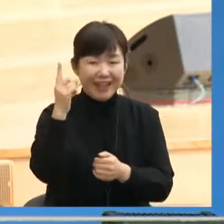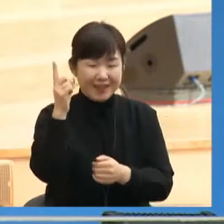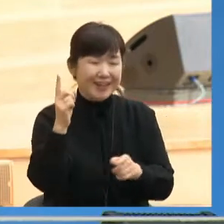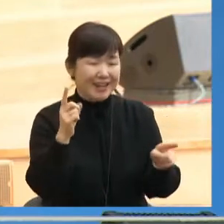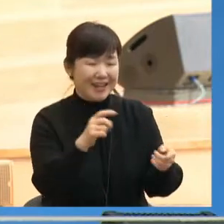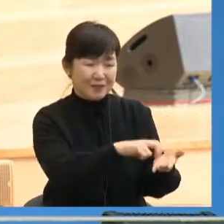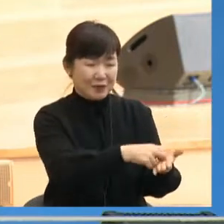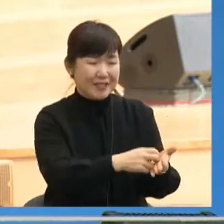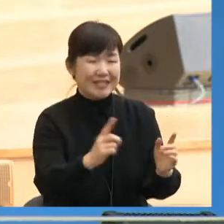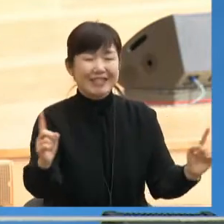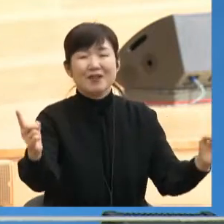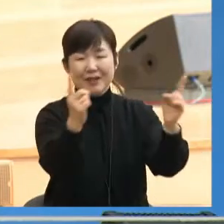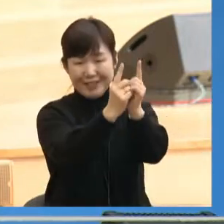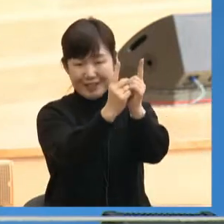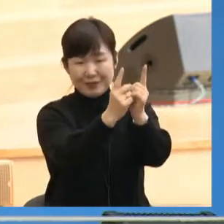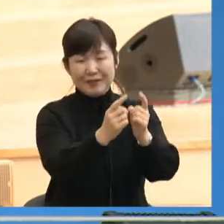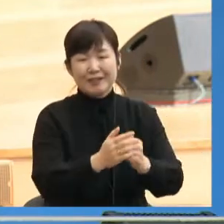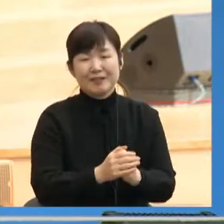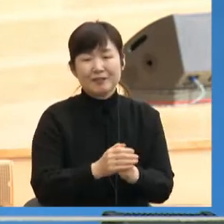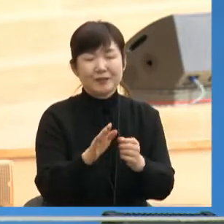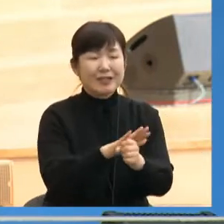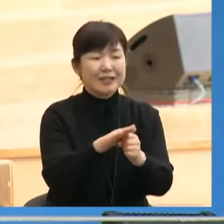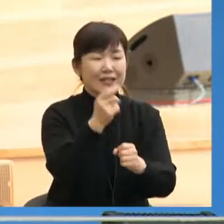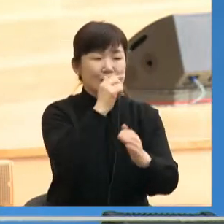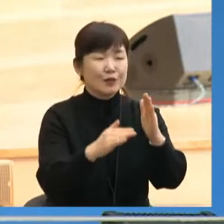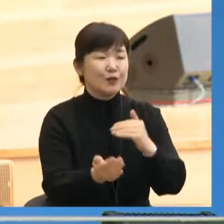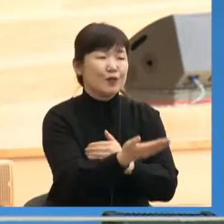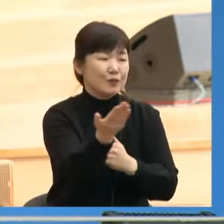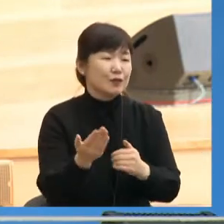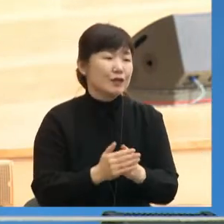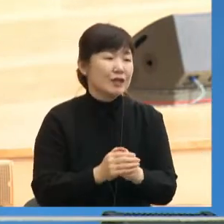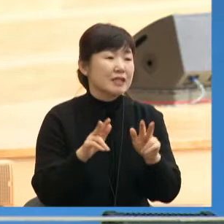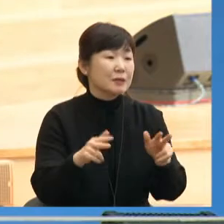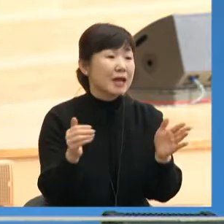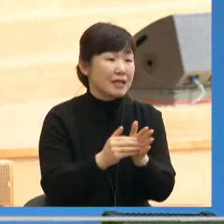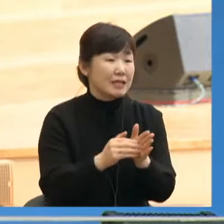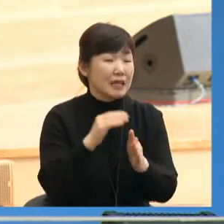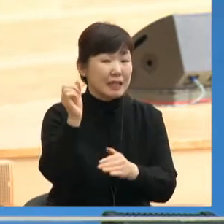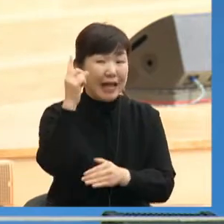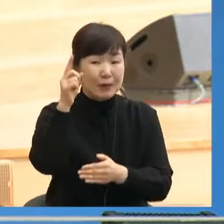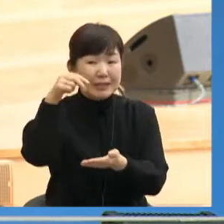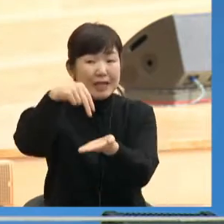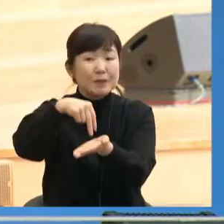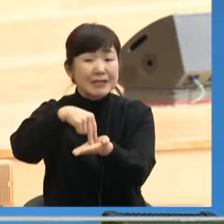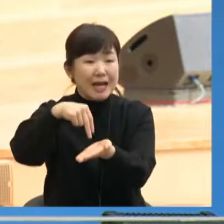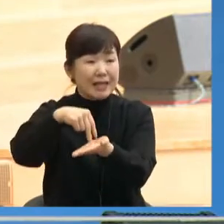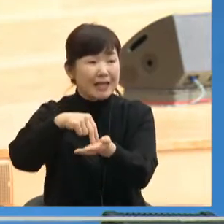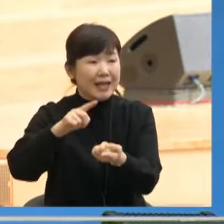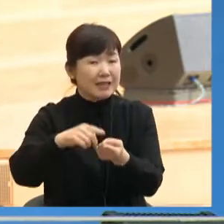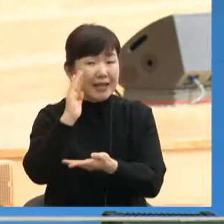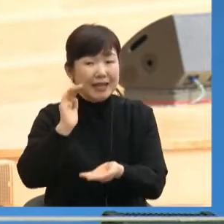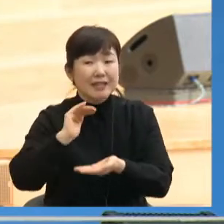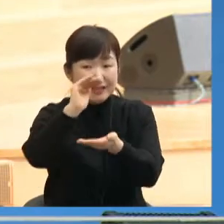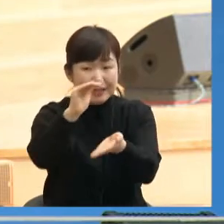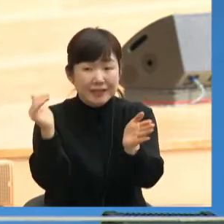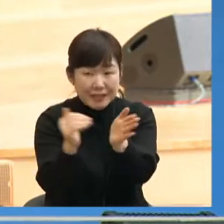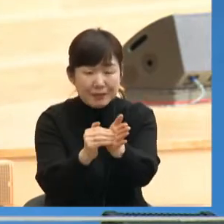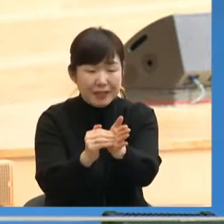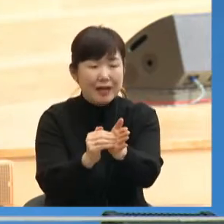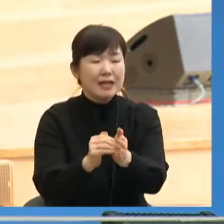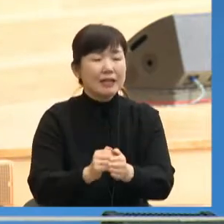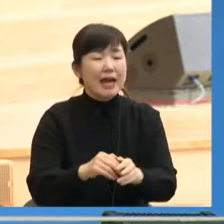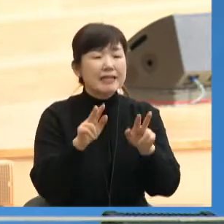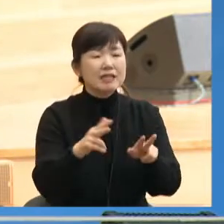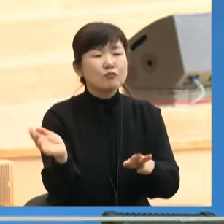여러분 만납니다. 사랑하는 성도 여러분, 지금까지 다윗의 입장에 대해서 이야기를 해드렸고요.